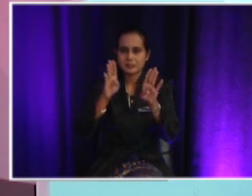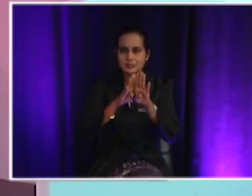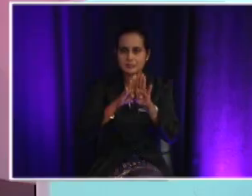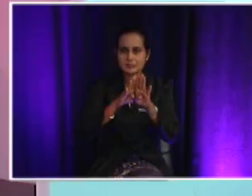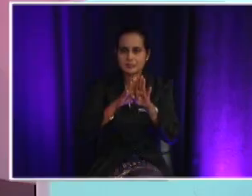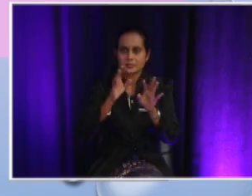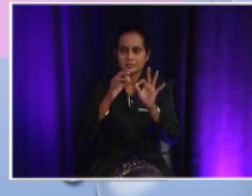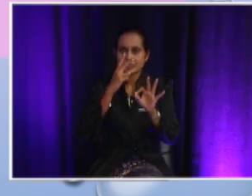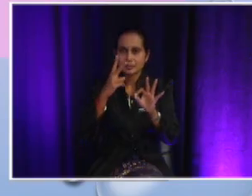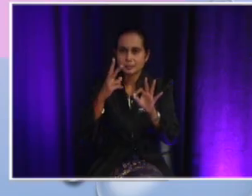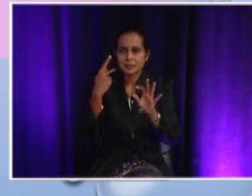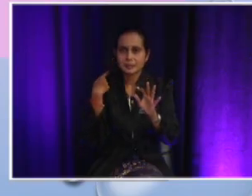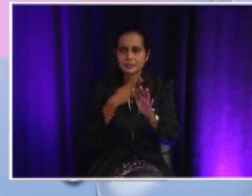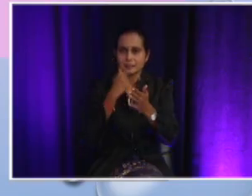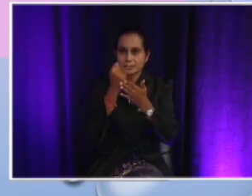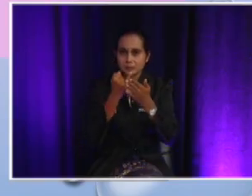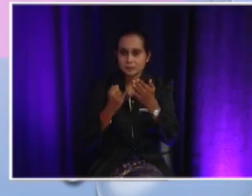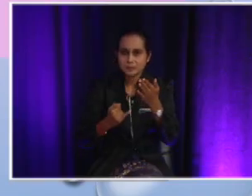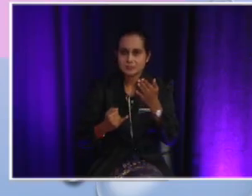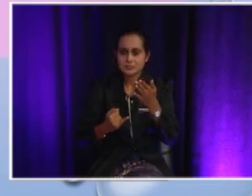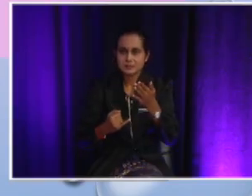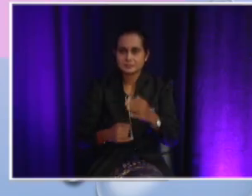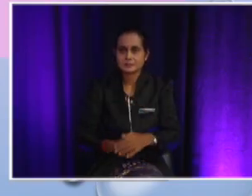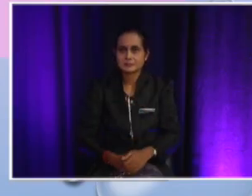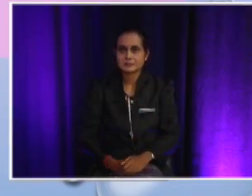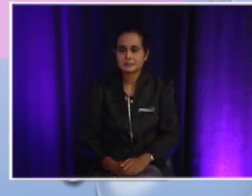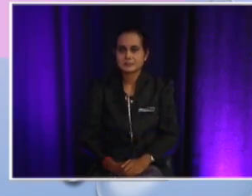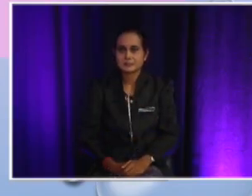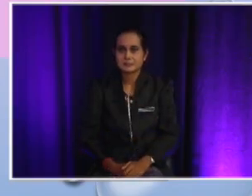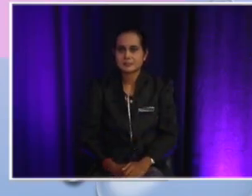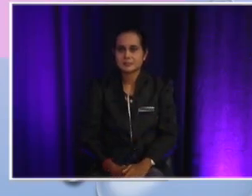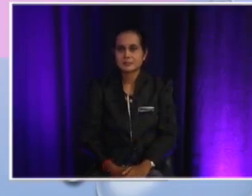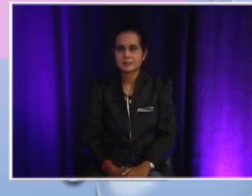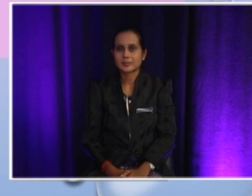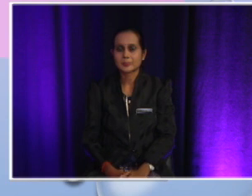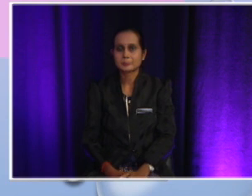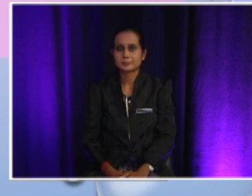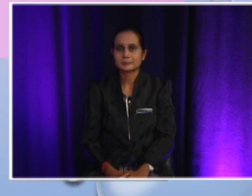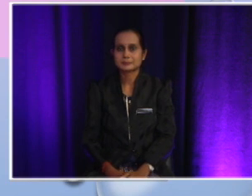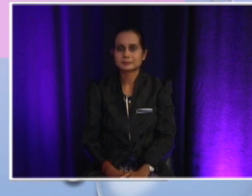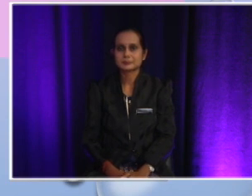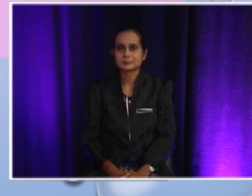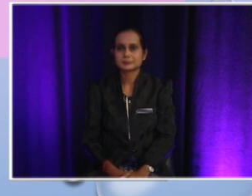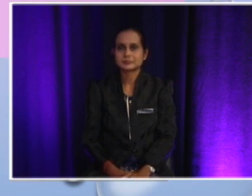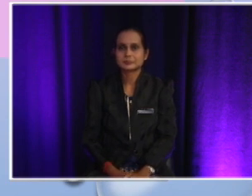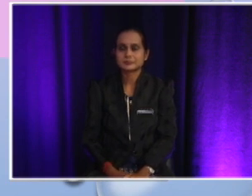kita lukiskan. Ini tadi kita punya bekalan VCC tadi.